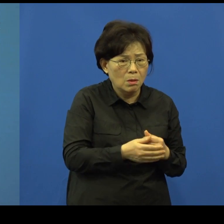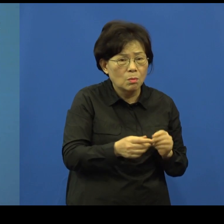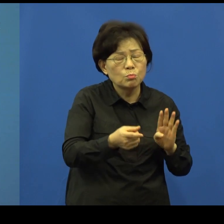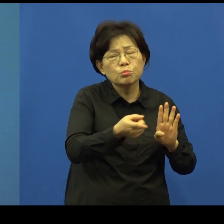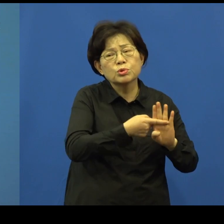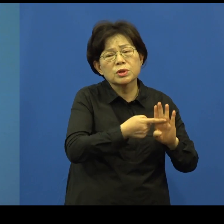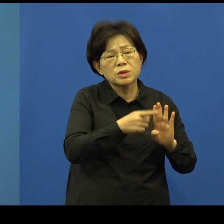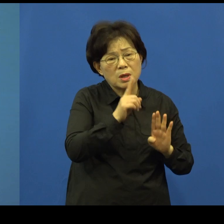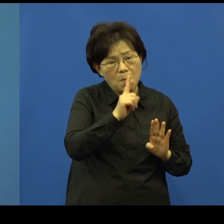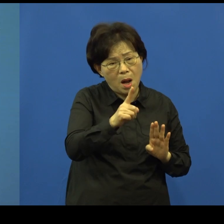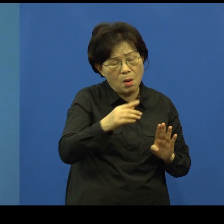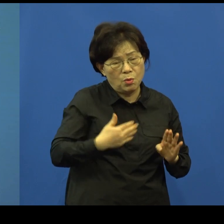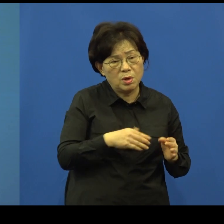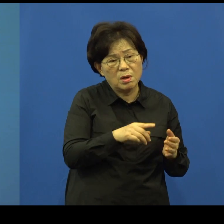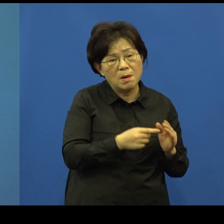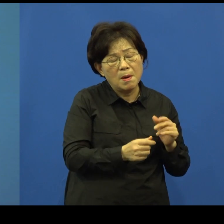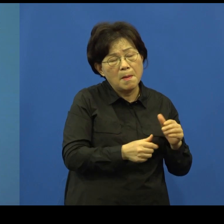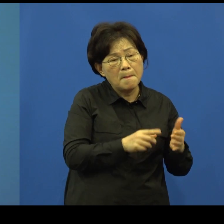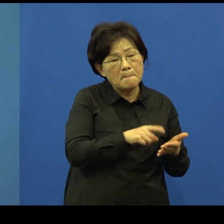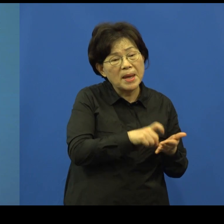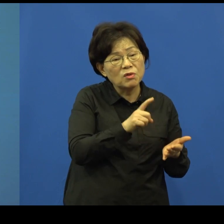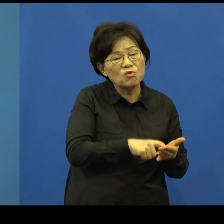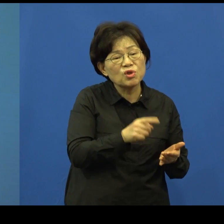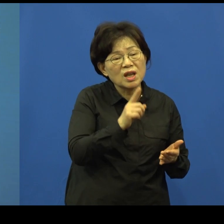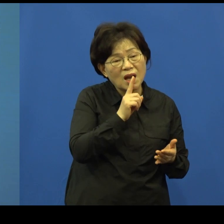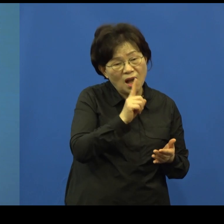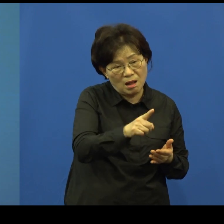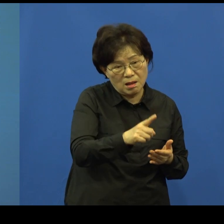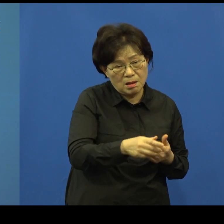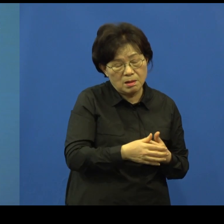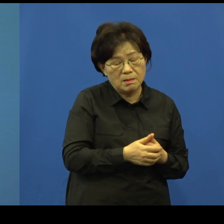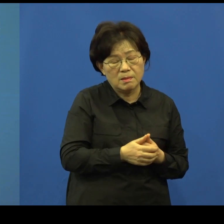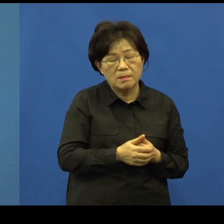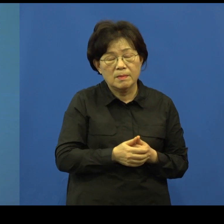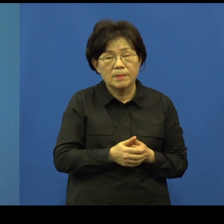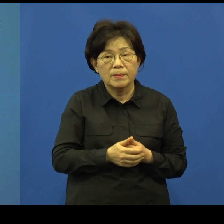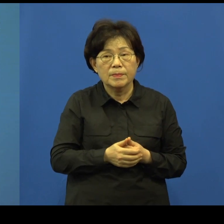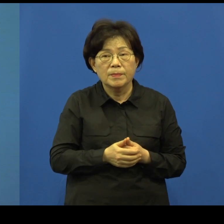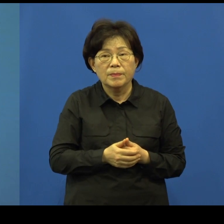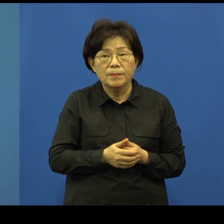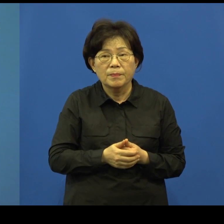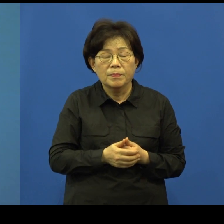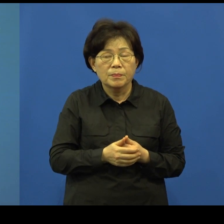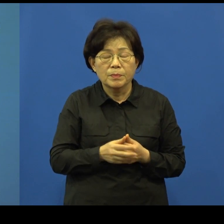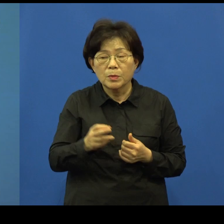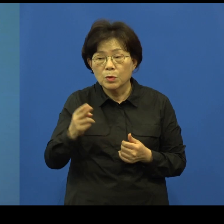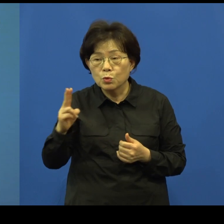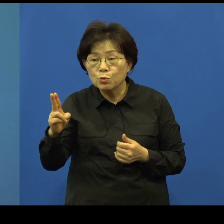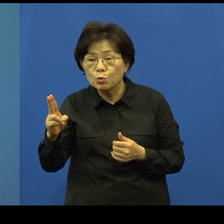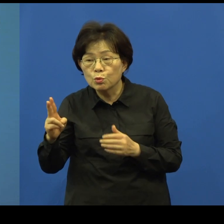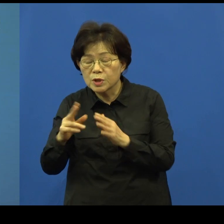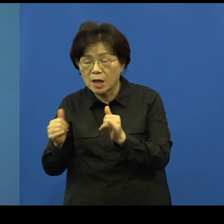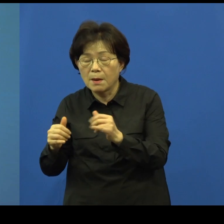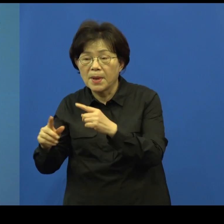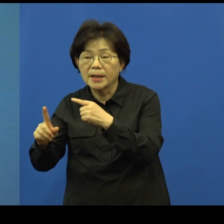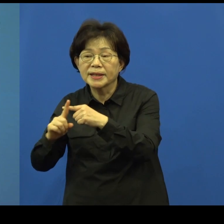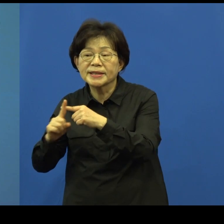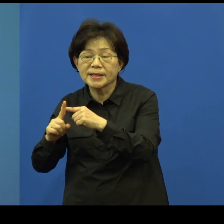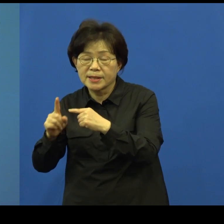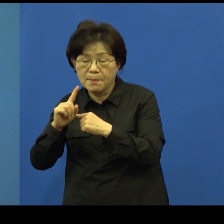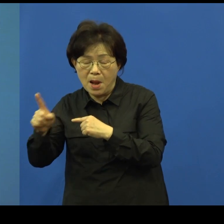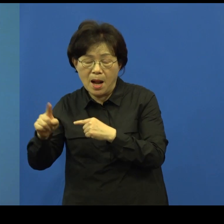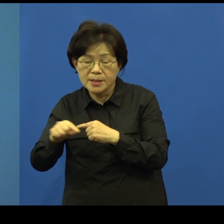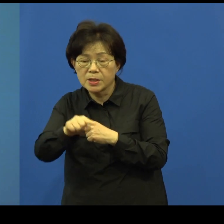부정의 언어죠. 우리는 메뚜기 같다. 메뚜기 신드롬에 빠져요. 근데 2명은 뭐예요? 믿음의 언어를 쓰는 거예요. 저들은